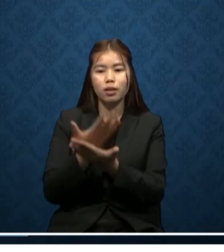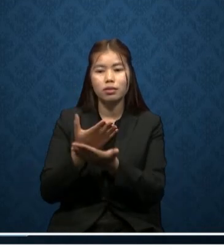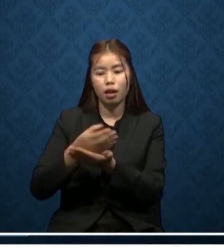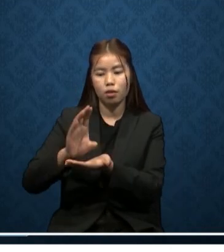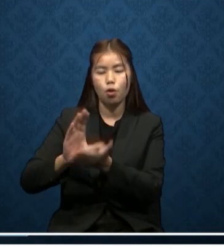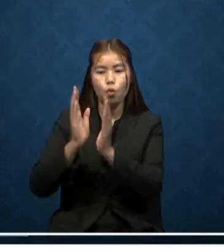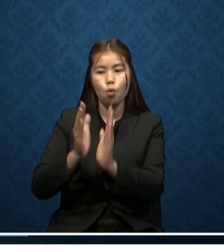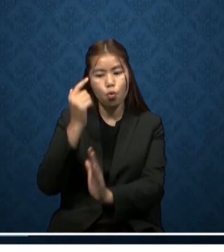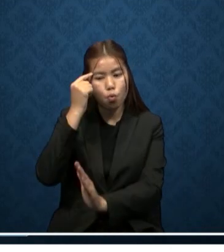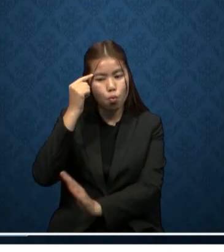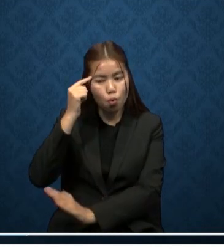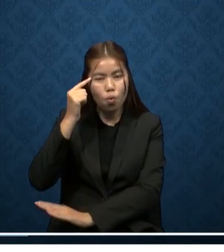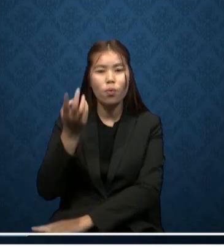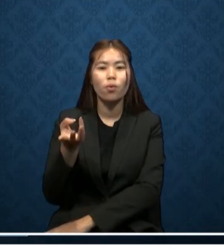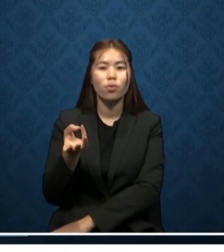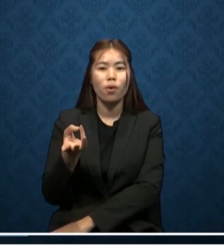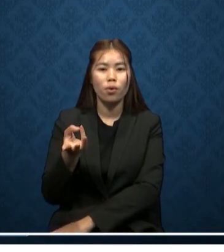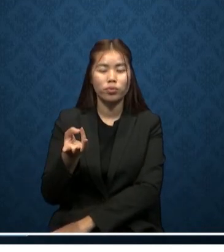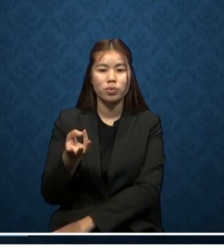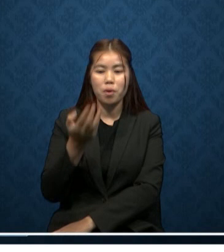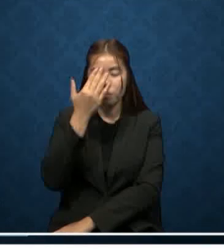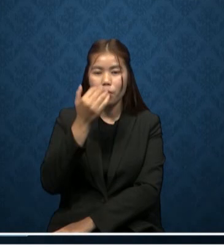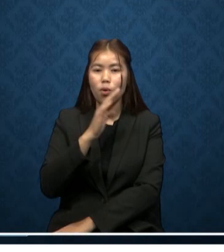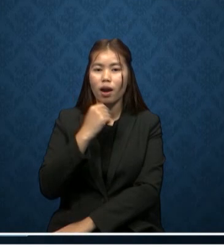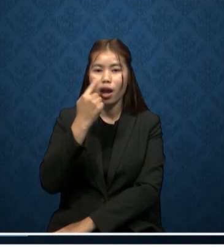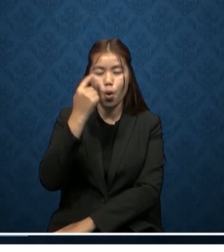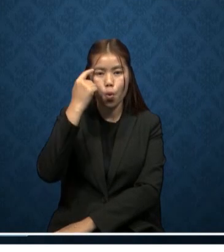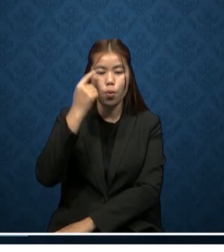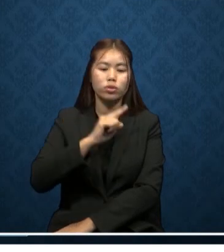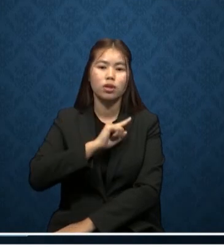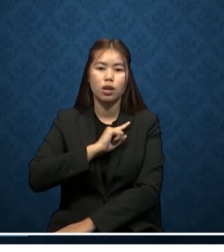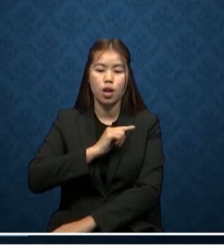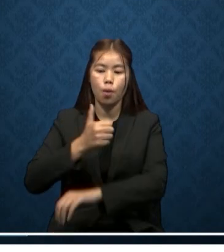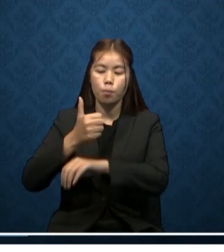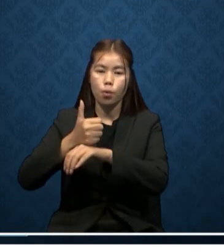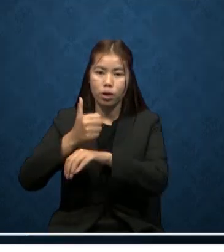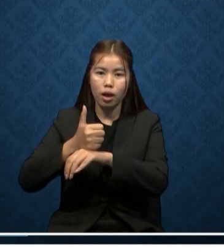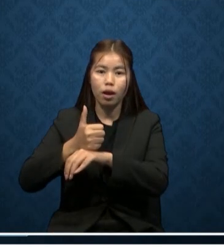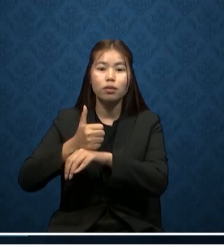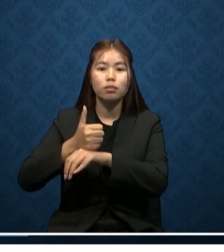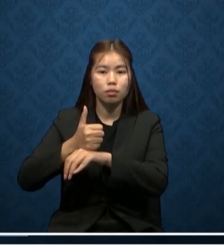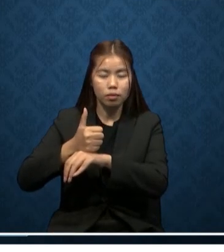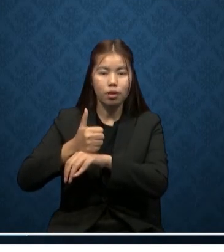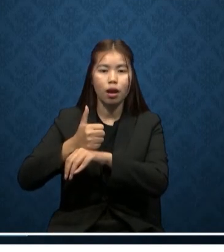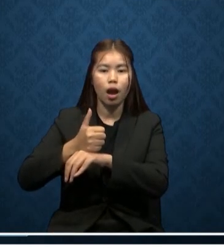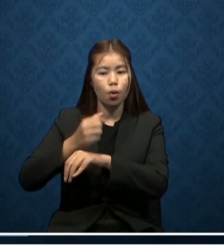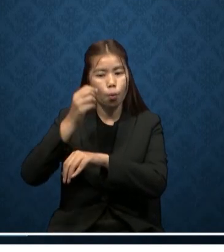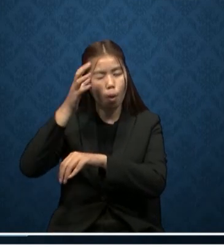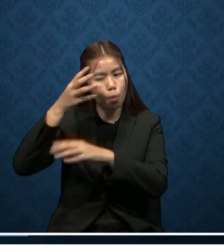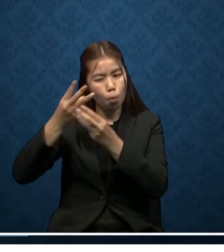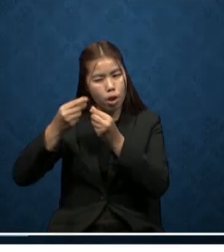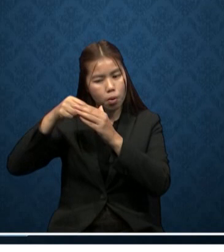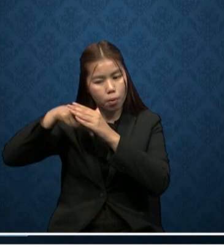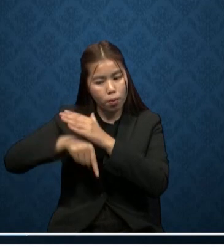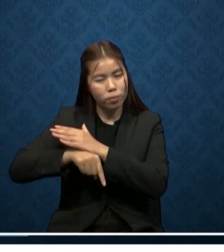น้อยคนที่ทำงบประมาณก็คือเจ้าหน้าที่ผู้บริหารยังขาดความความรู้ลึกซึ้งในเรื่อง